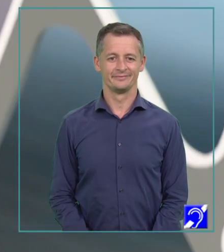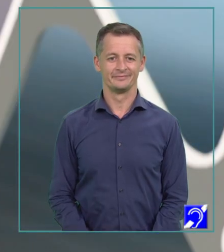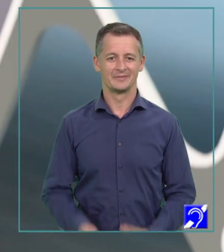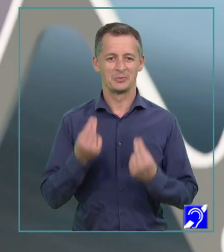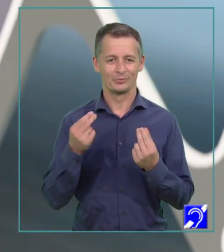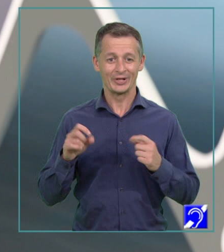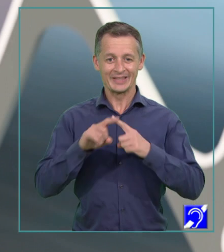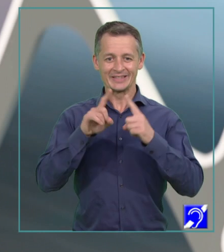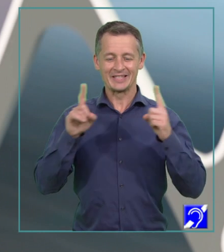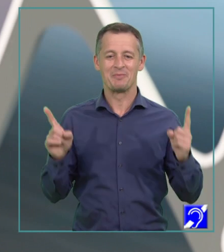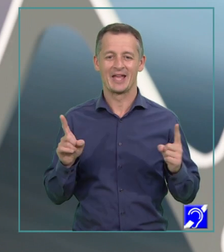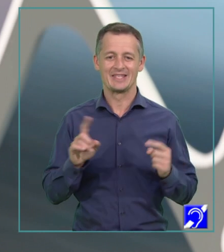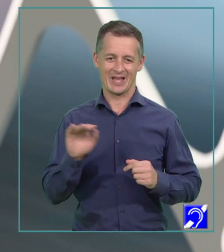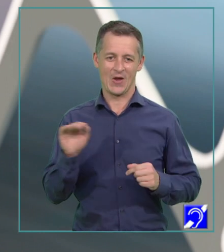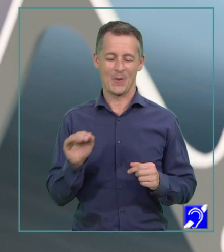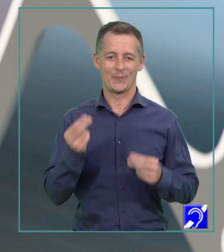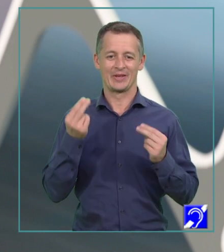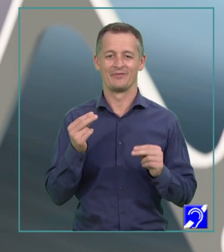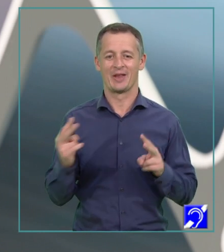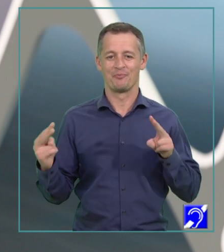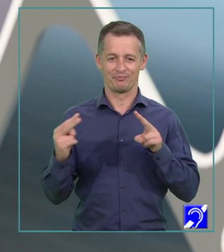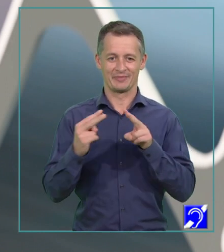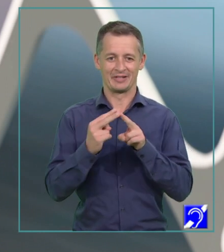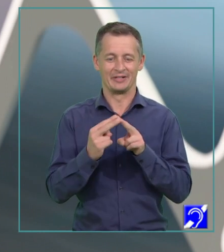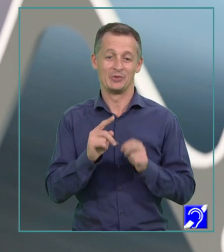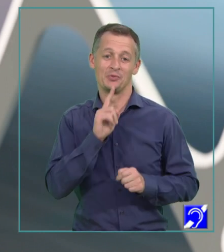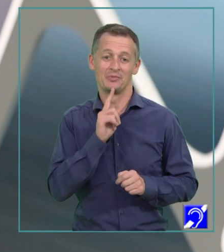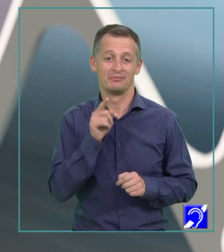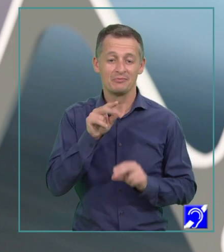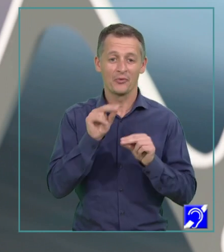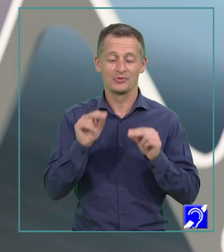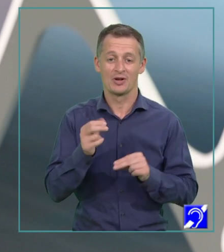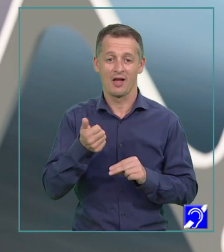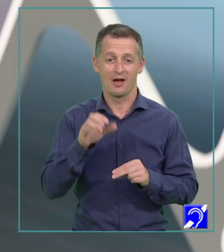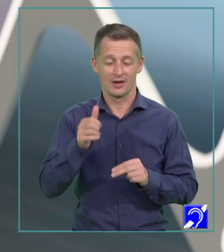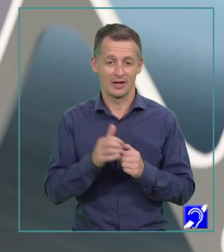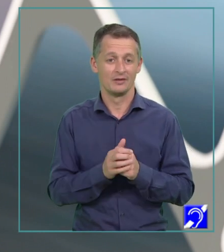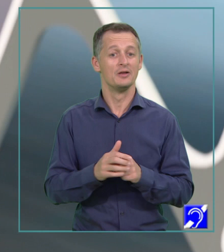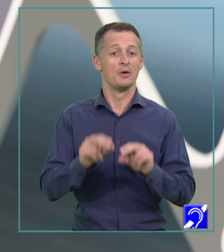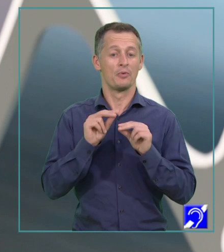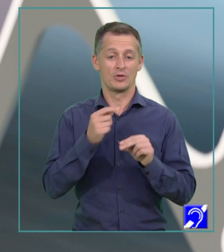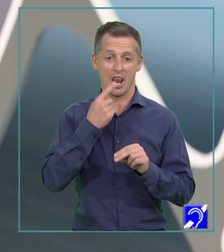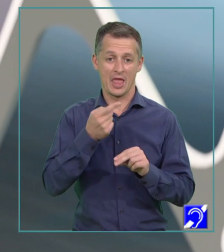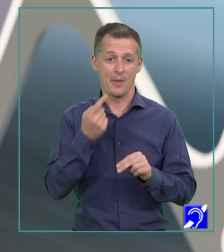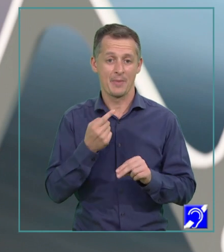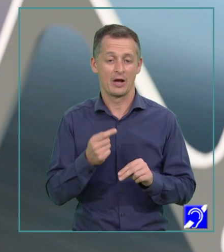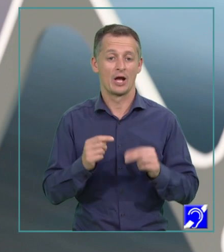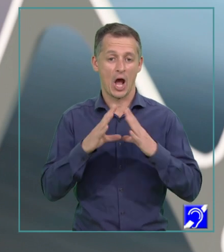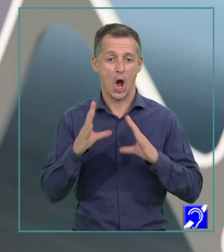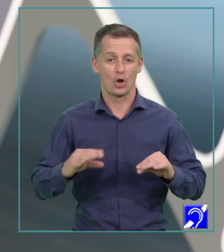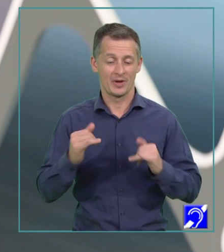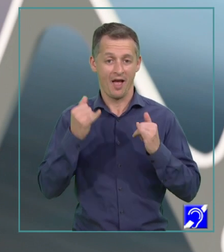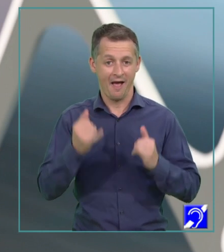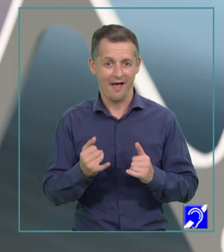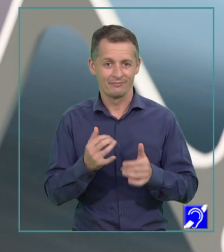Bună dimineața, dragi copii, și bine v-am regăsit! Numele meu este Anca Nicoleta Simion, sunt profesor de limba și literatura română, iar astăzi